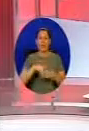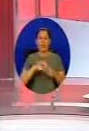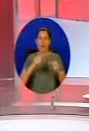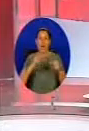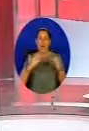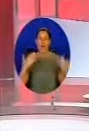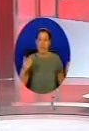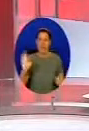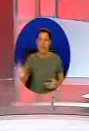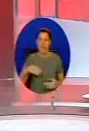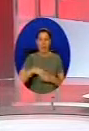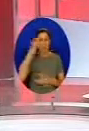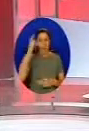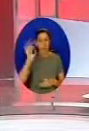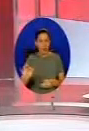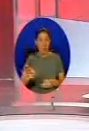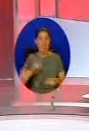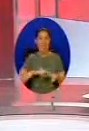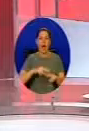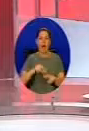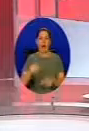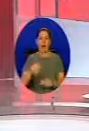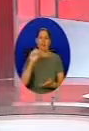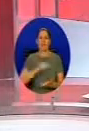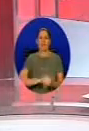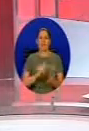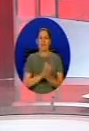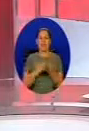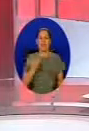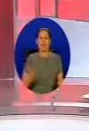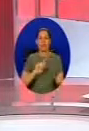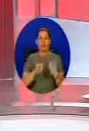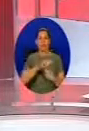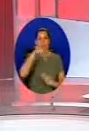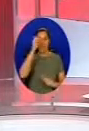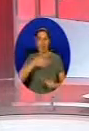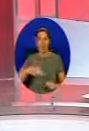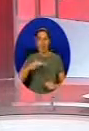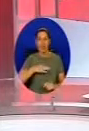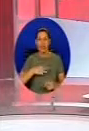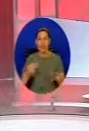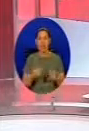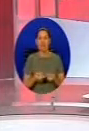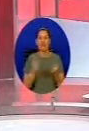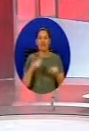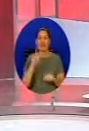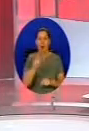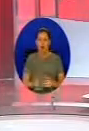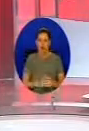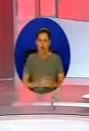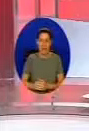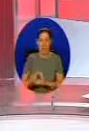מפיק את הספר ששינה את התפיסה שלנו לגבי מוצא האדם. פרופסור דידיה גפני, חוקר בכיר במחלקה